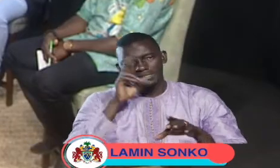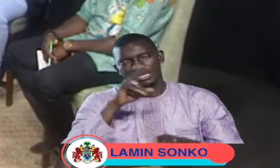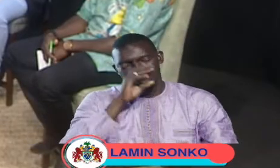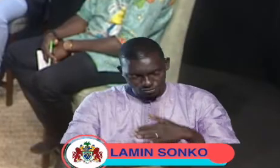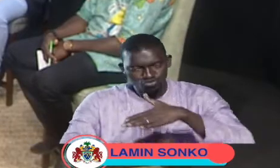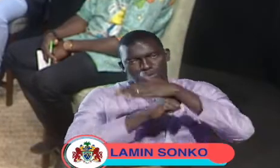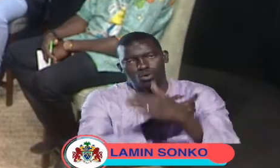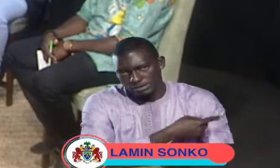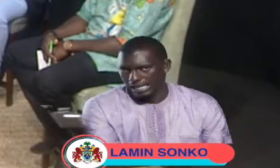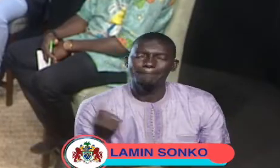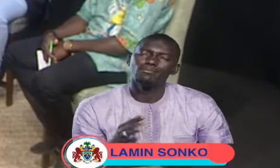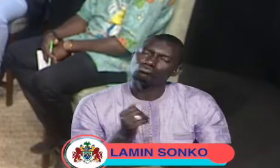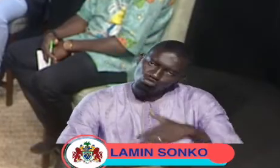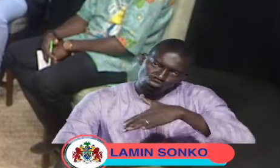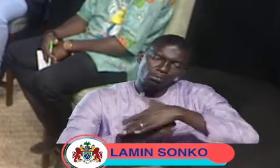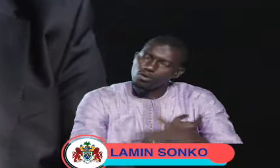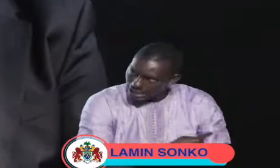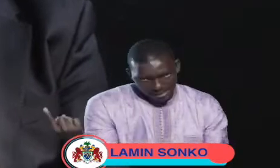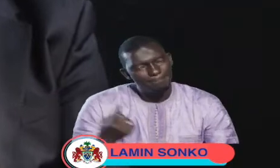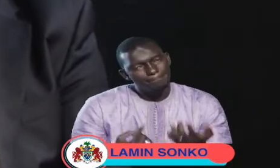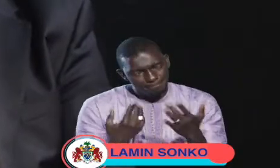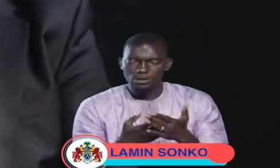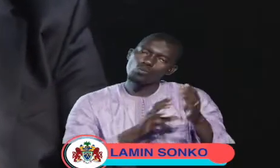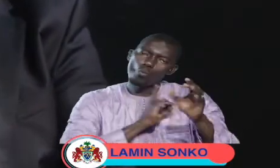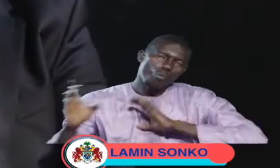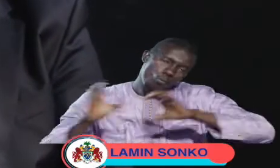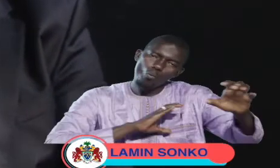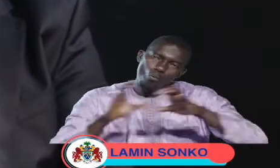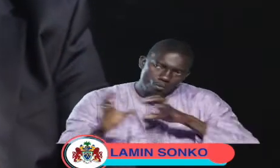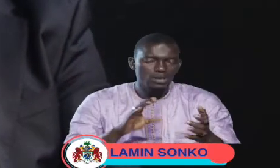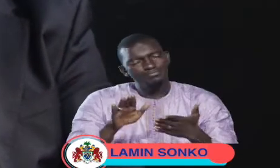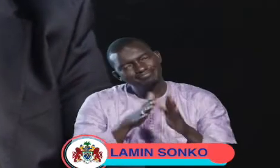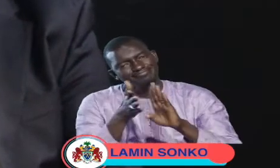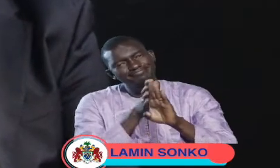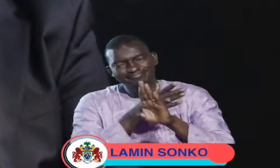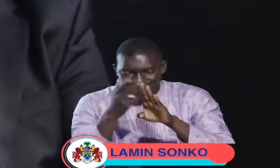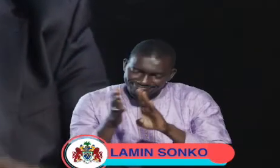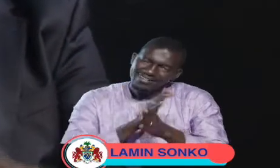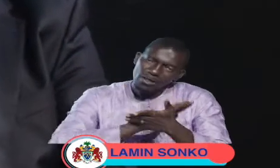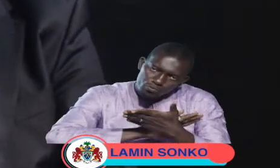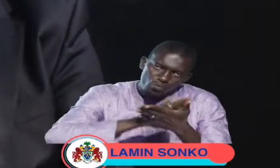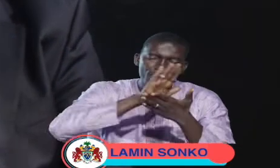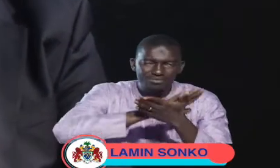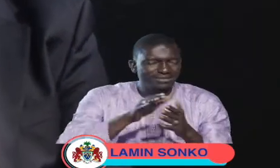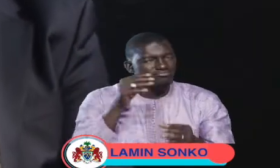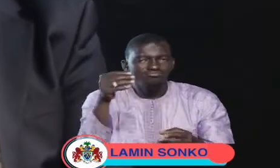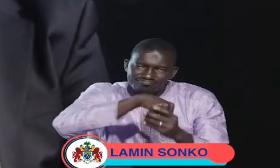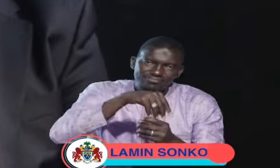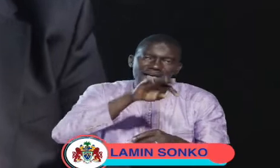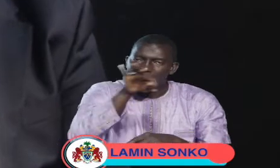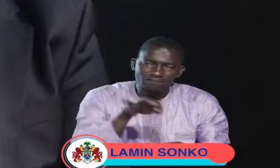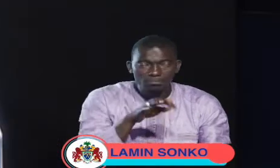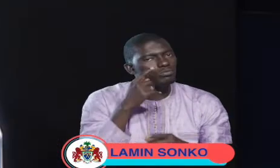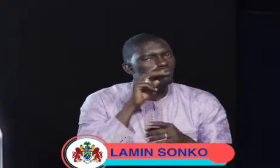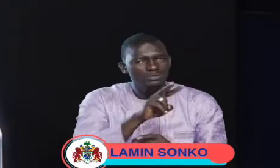sen kër yi nañ ñen tié bu baax nañ waxa ñom nañ dégo ak ñom nañ nak ñen gis na ñom ci family bi lañ bokka gis